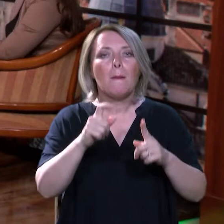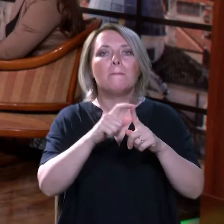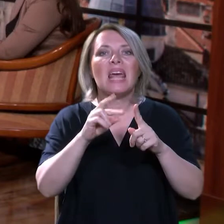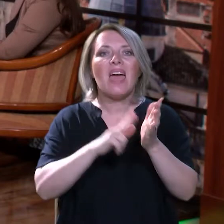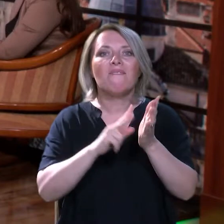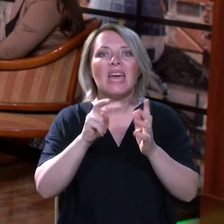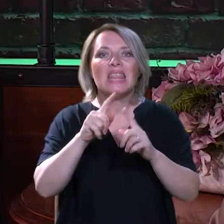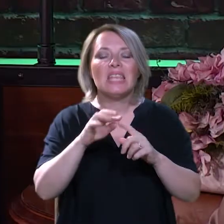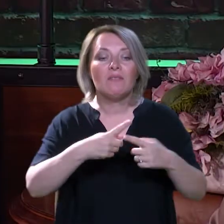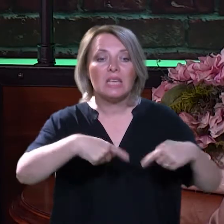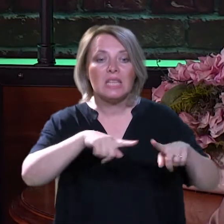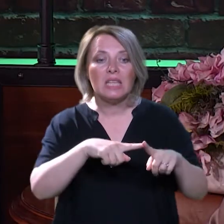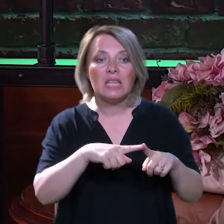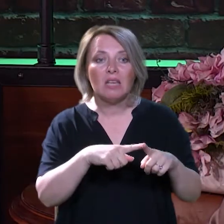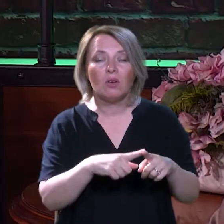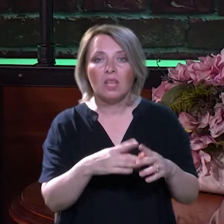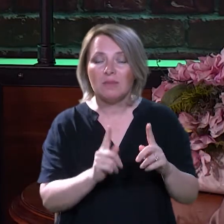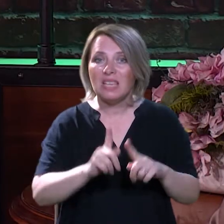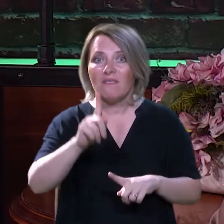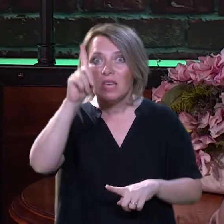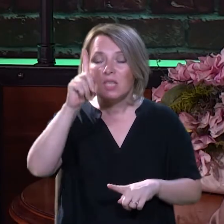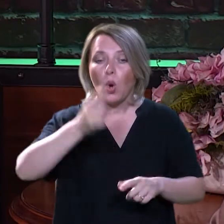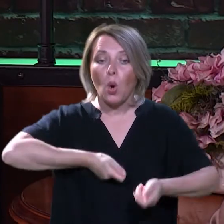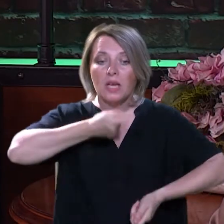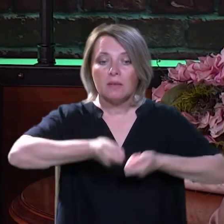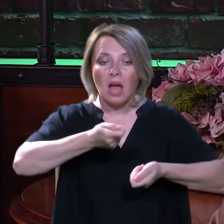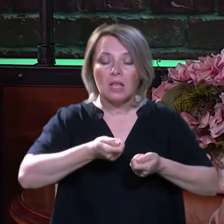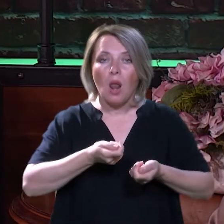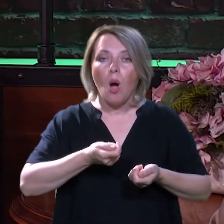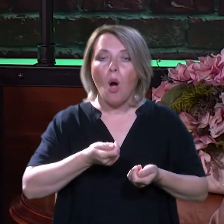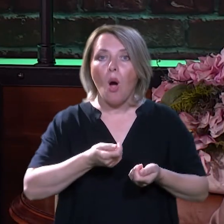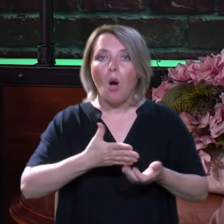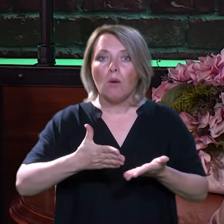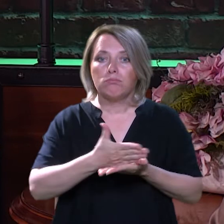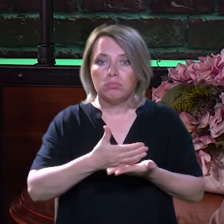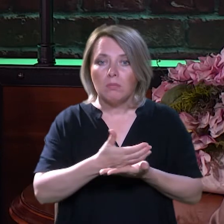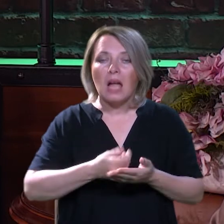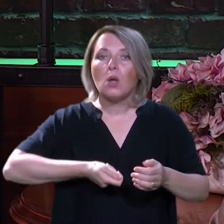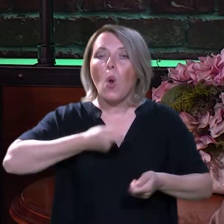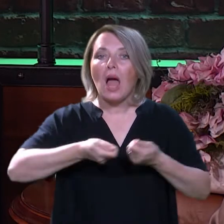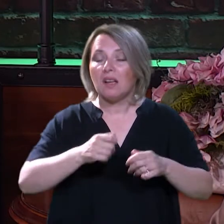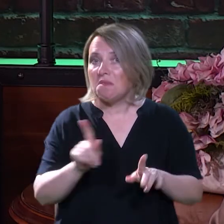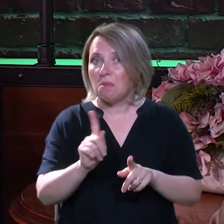preventivni dio, gdje bi onda se visoko isplatilo to ulaganje, jer ne bi